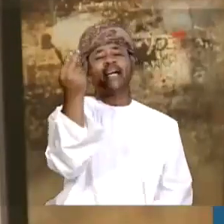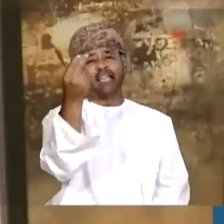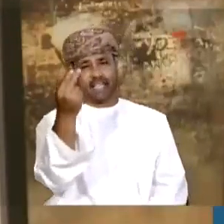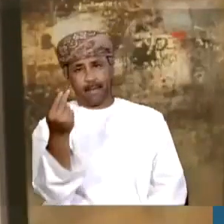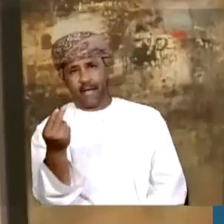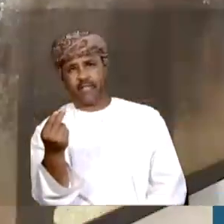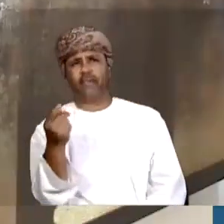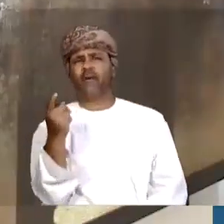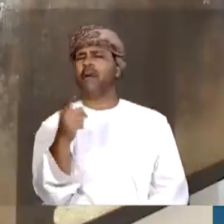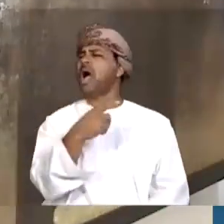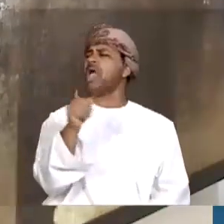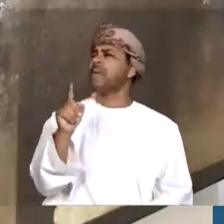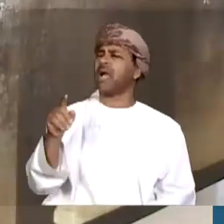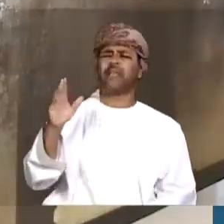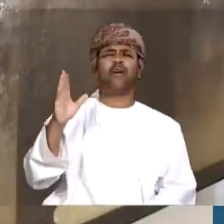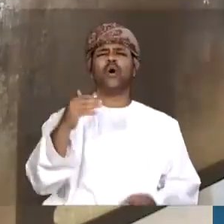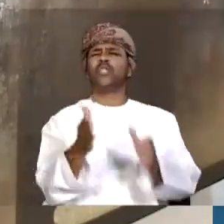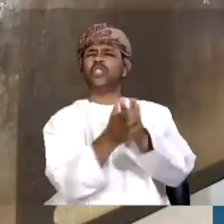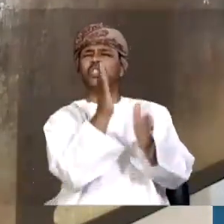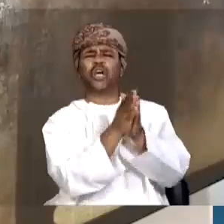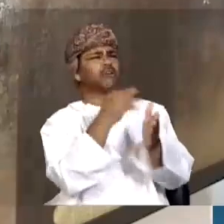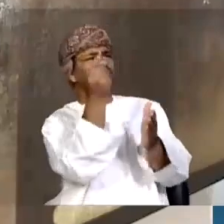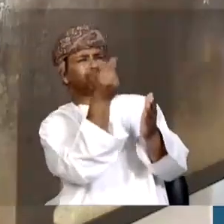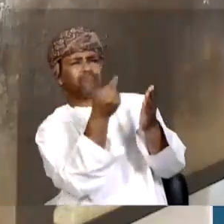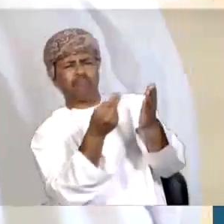على الجدران في أي مكان وفي أي زمان، يعني منذ